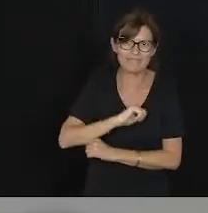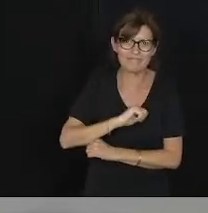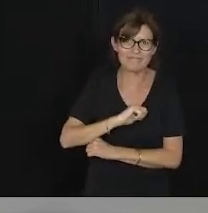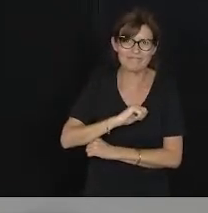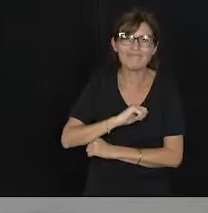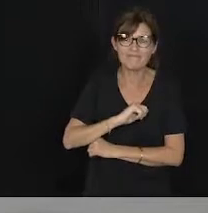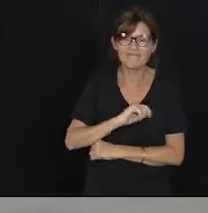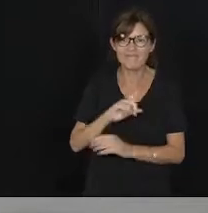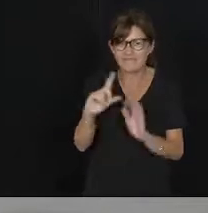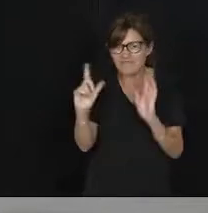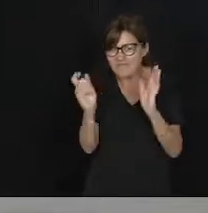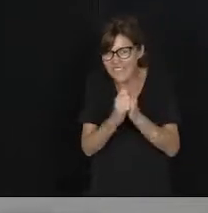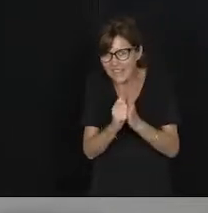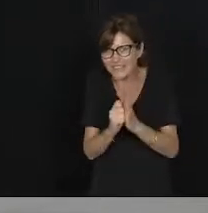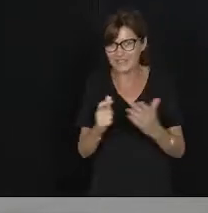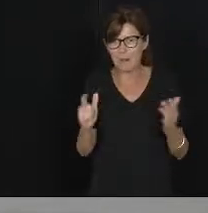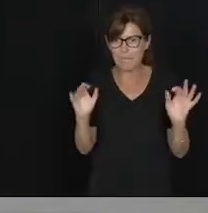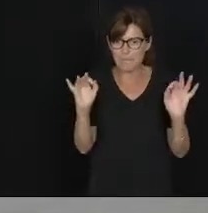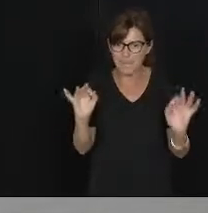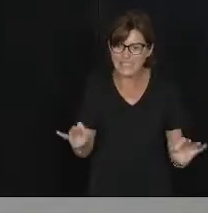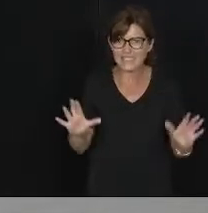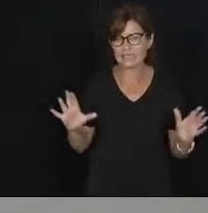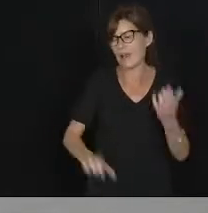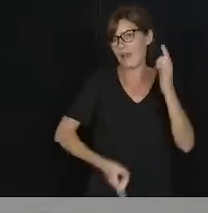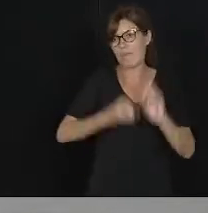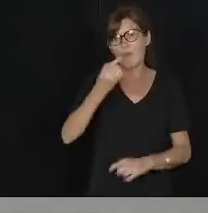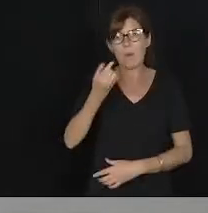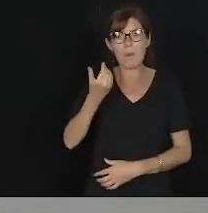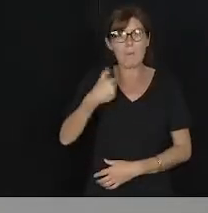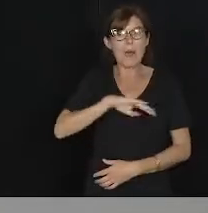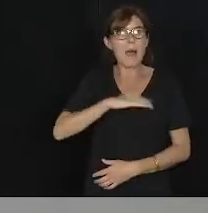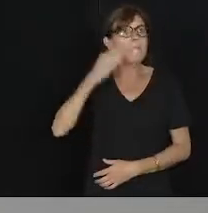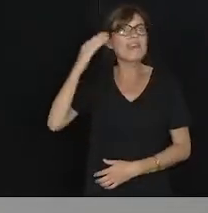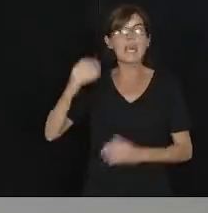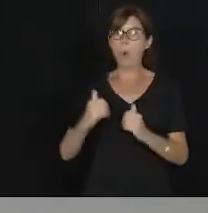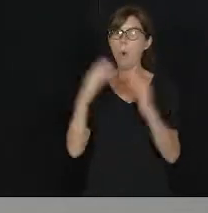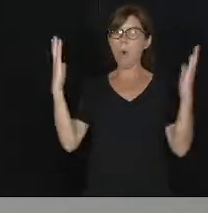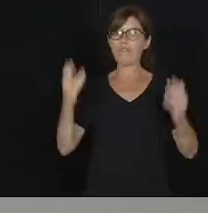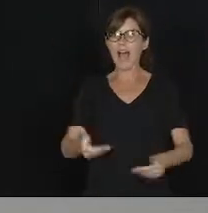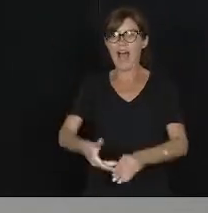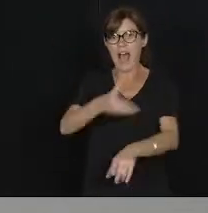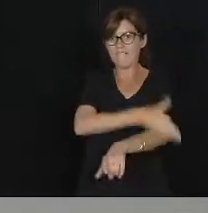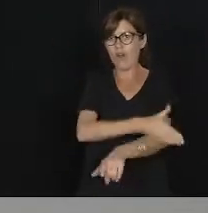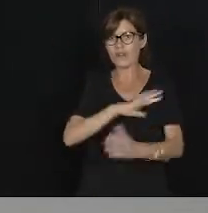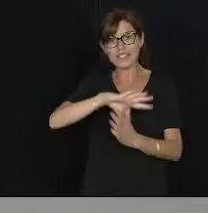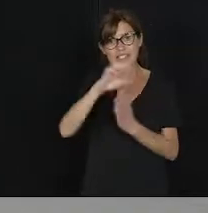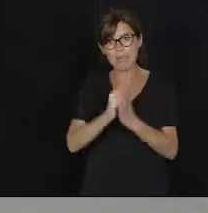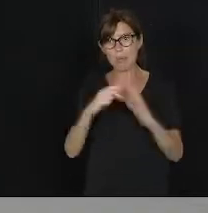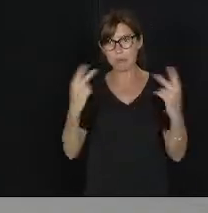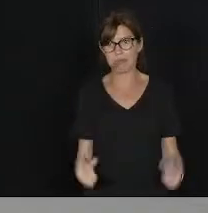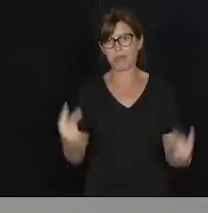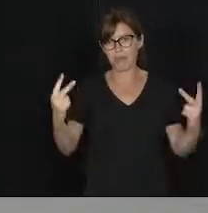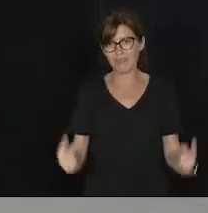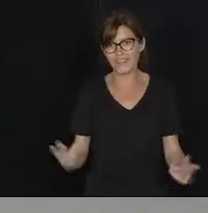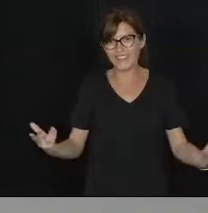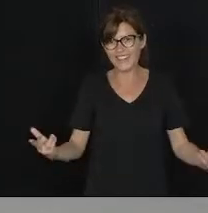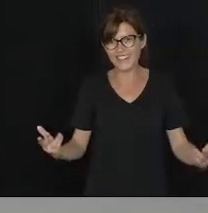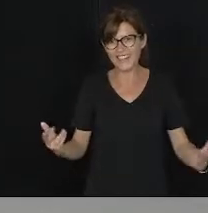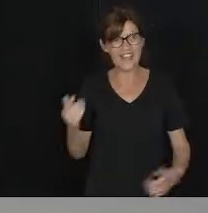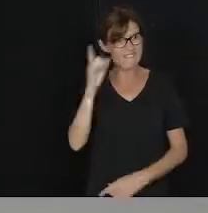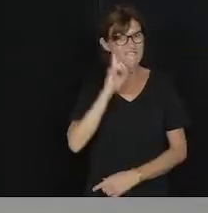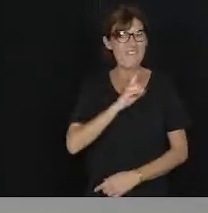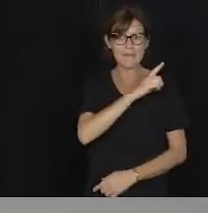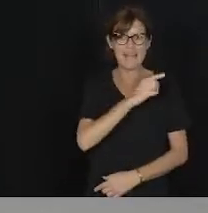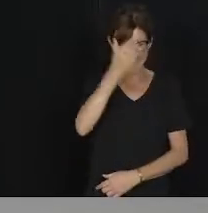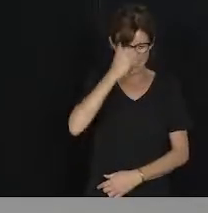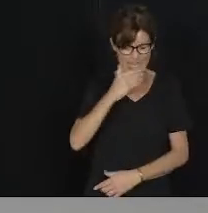est capitale, parce que sans elle, l'objet perd de sa force symbolique. Et ici, l'épouse s'assure d'une